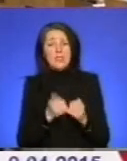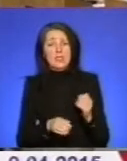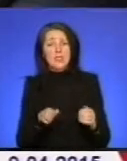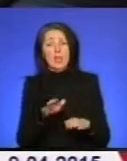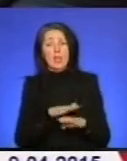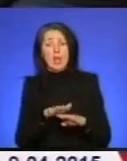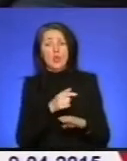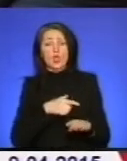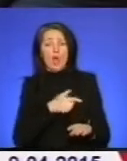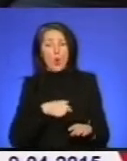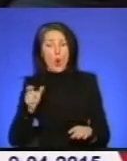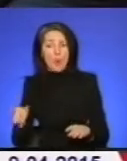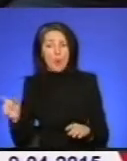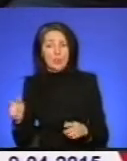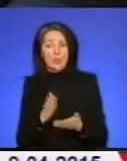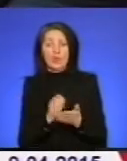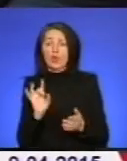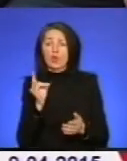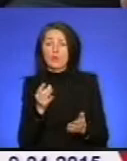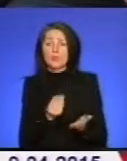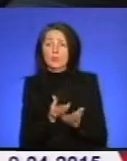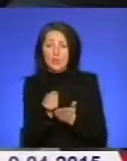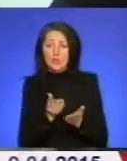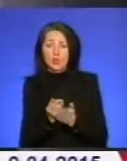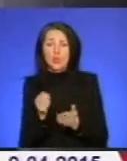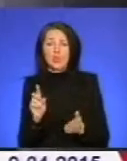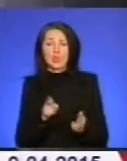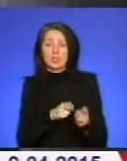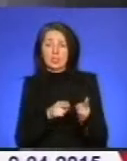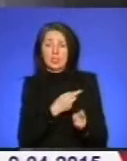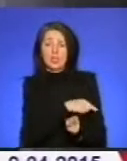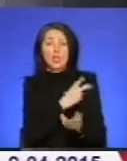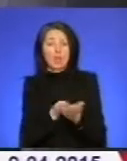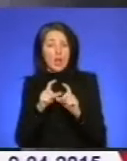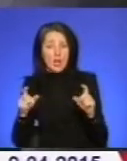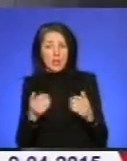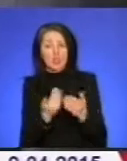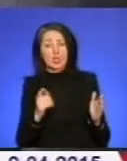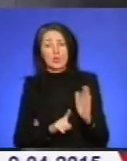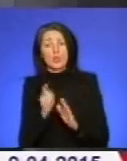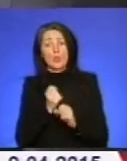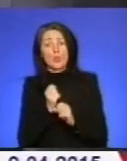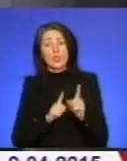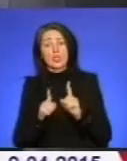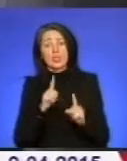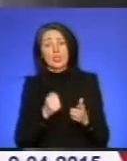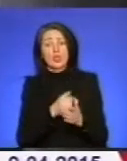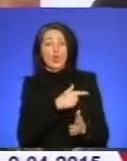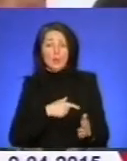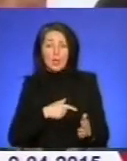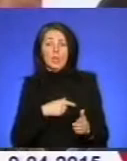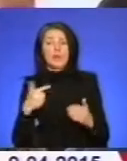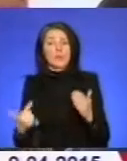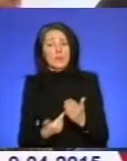став розмір фінансування залізничної лікарні. Перед початком роботи сесії до депутатів вже вкотре звернулися працівники